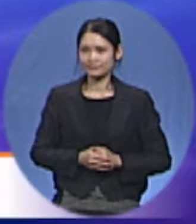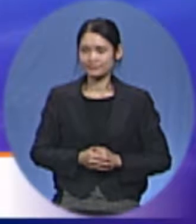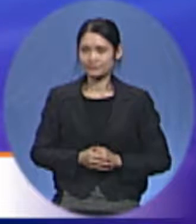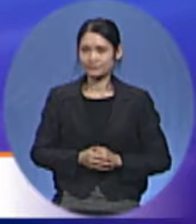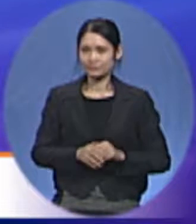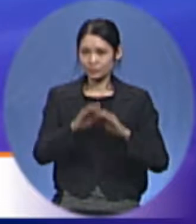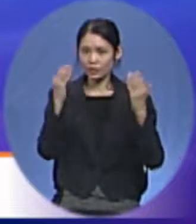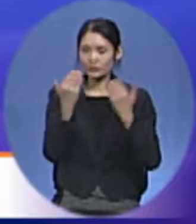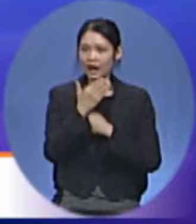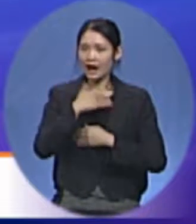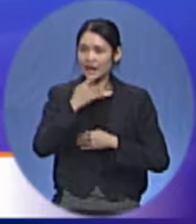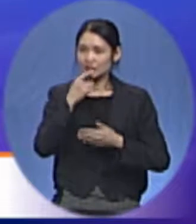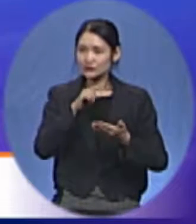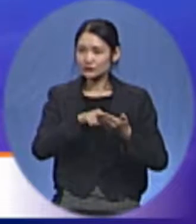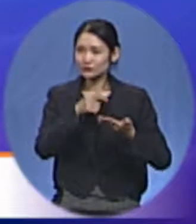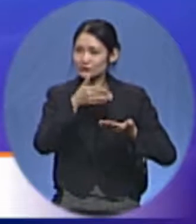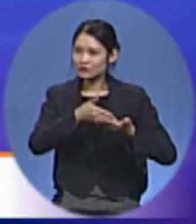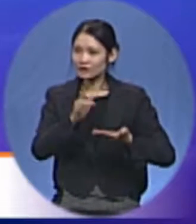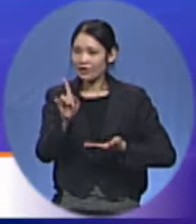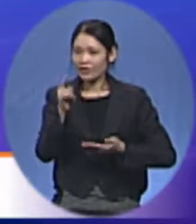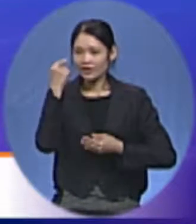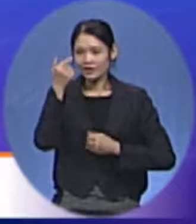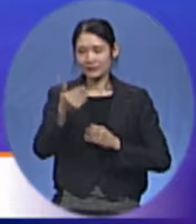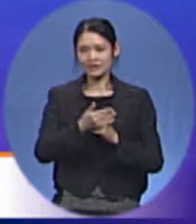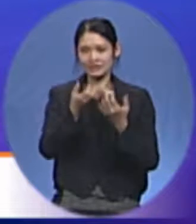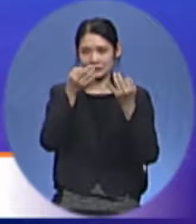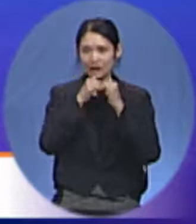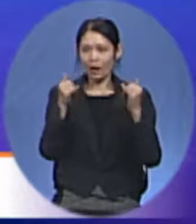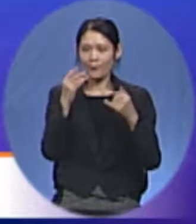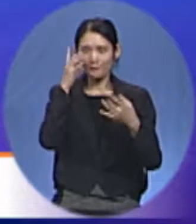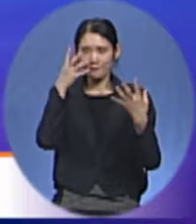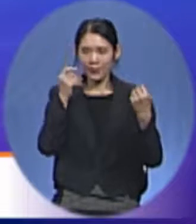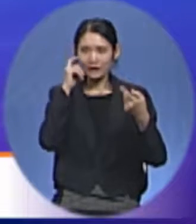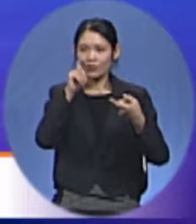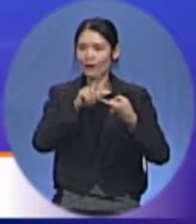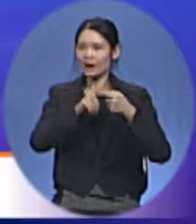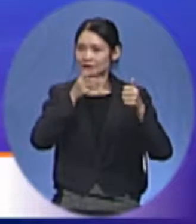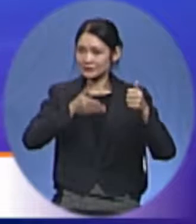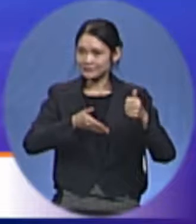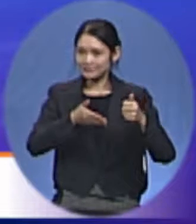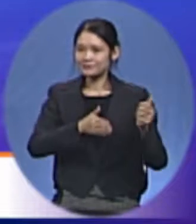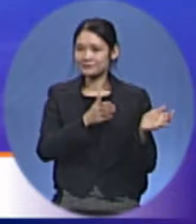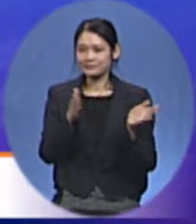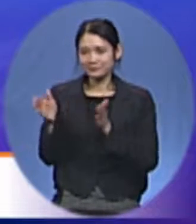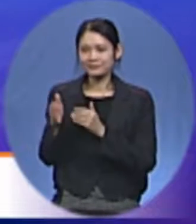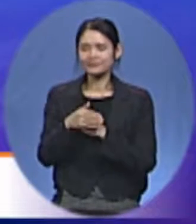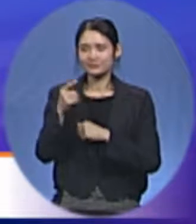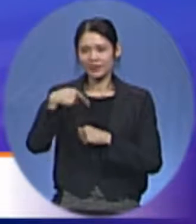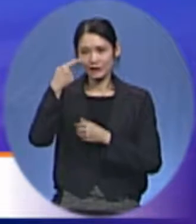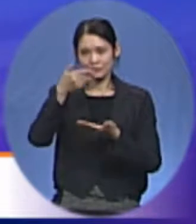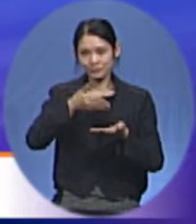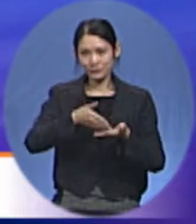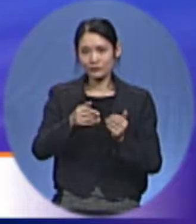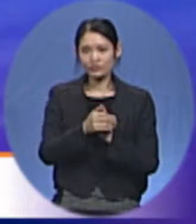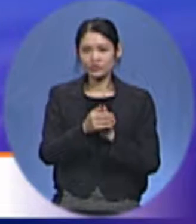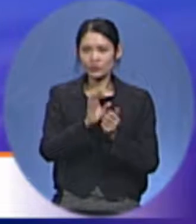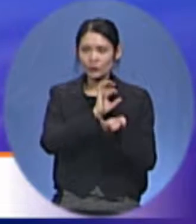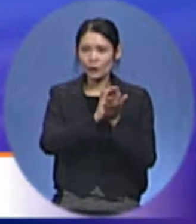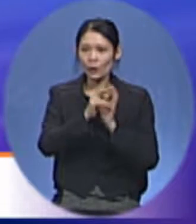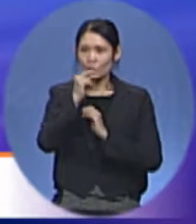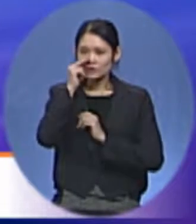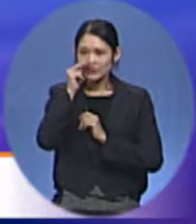네, 모두가 알기 쉬운 뉴스 어떠셨나요? 시청자분들의 많은 관심과 애정 감사합니다. 네, 다음 뉴스입니다.